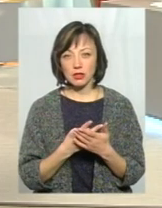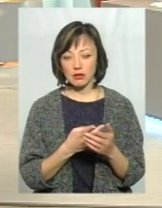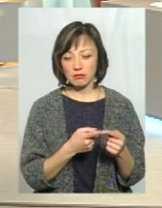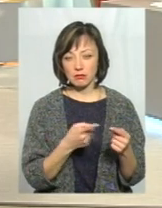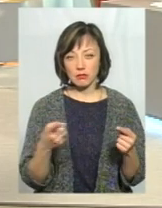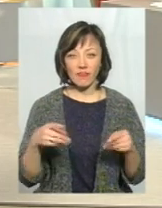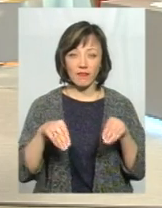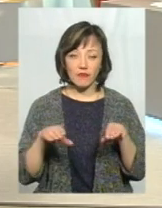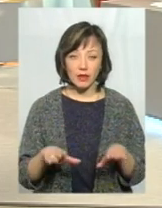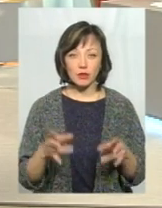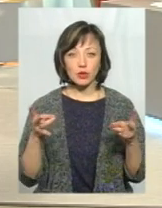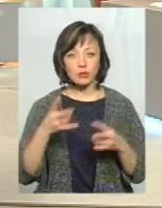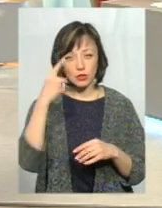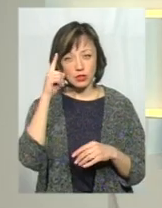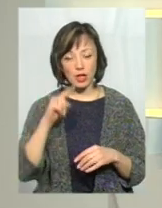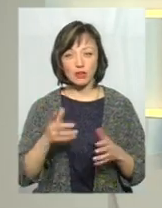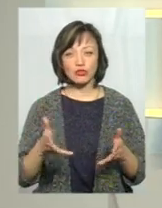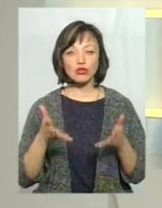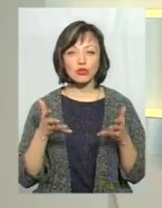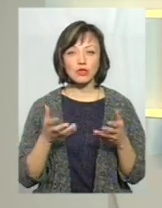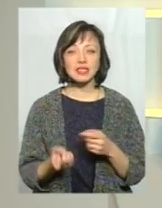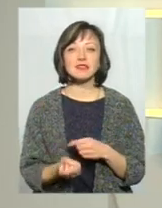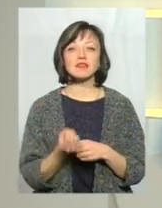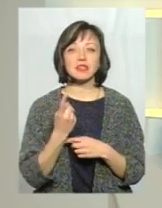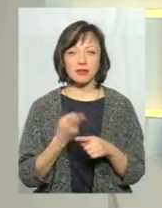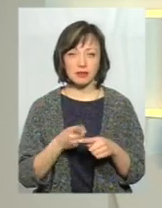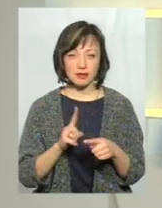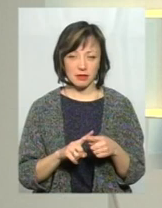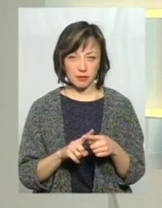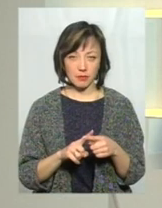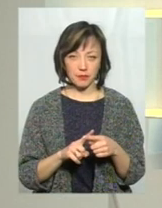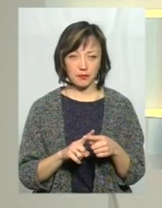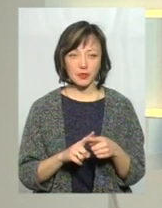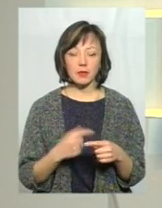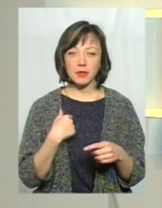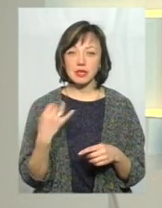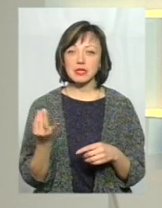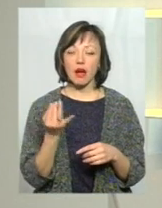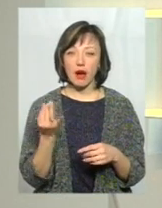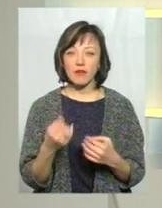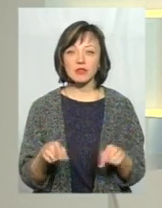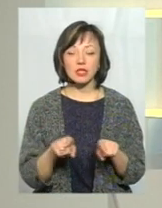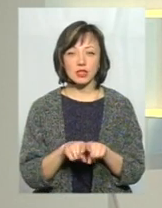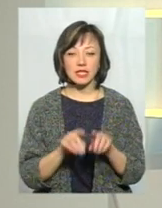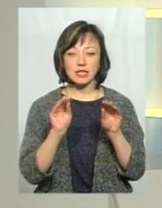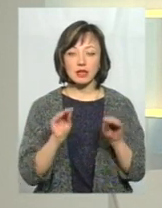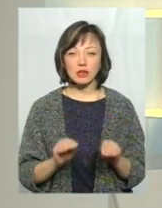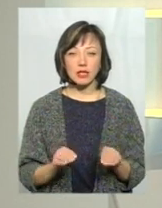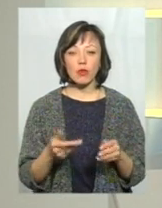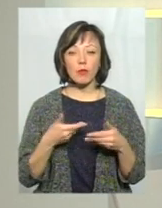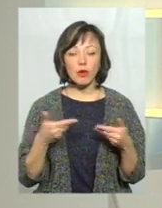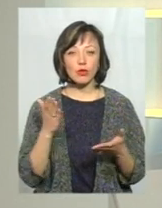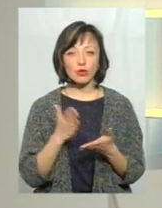потрібно знати чітко, звідки вона береться. Мені цікаво, все ж таки, ту статистику, яку ми